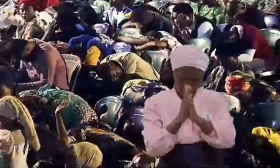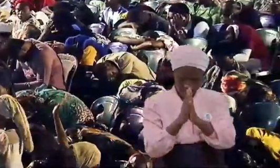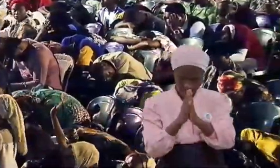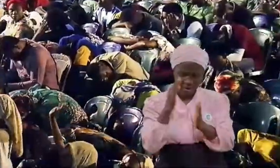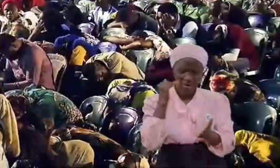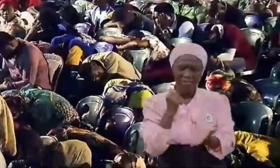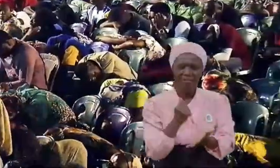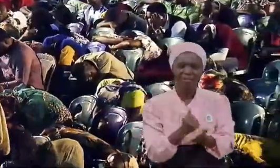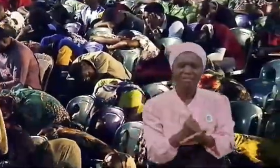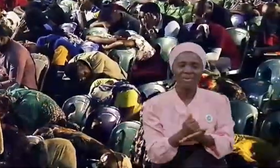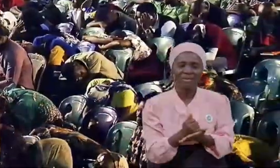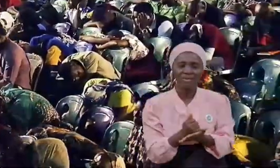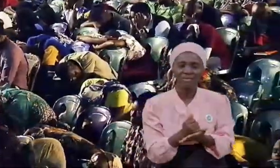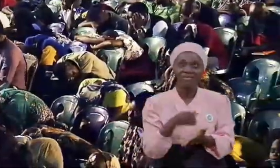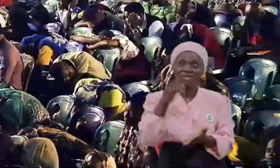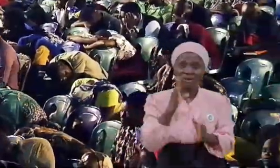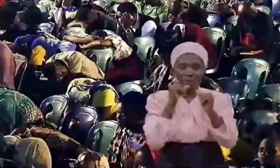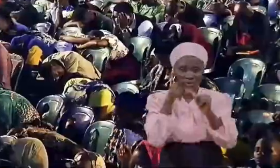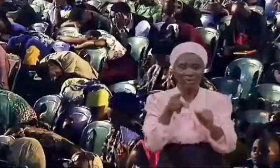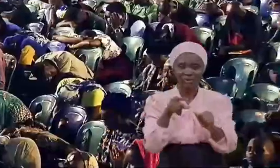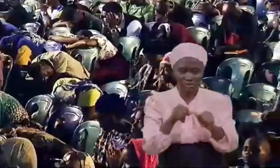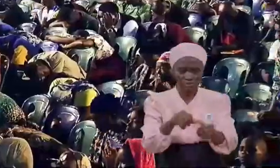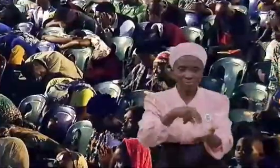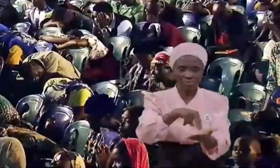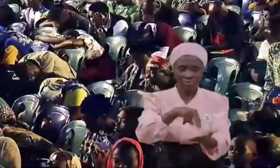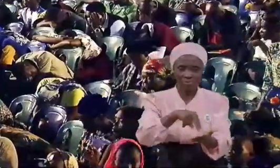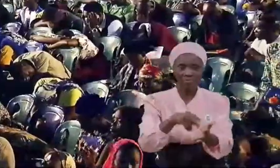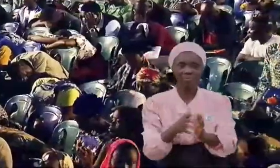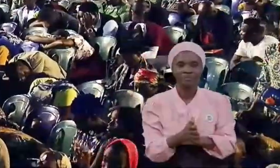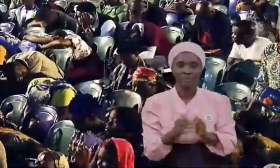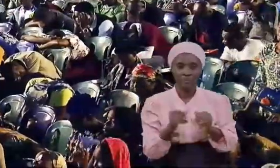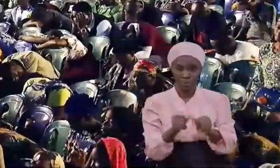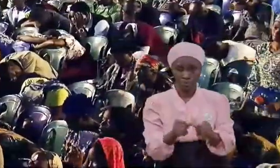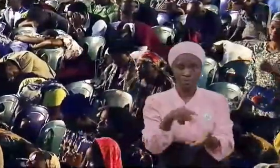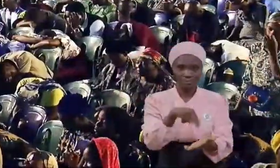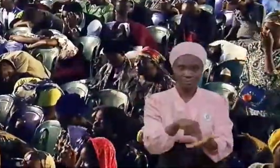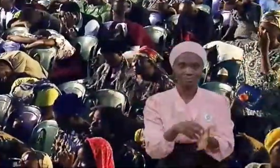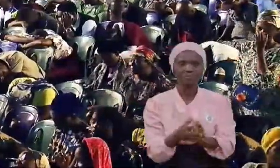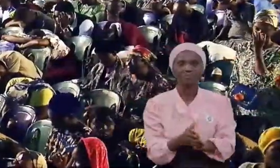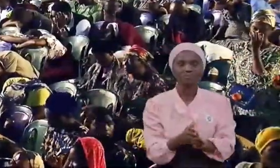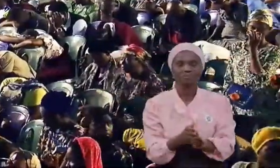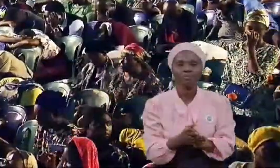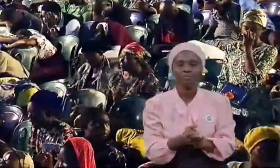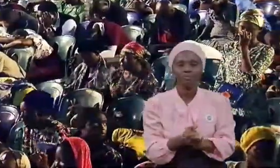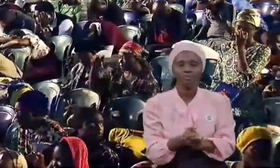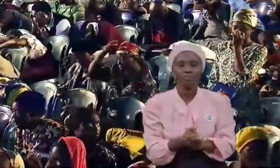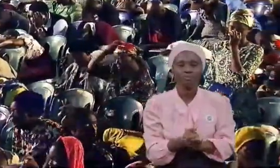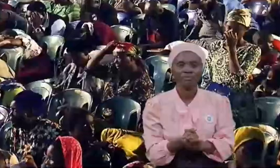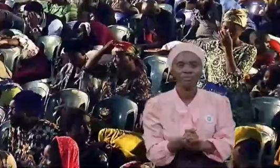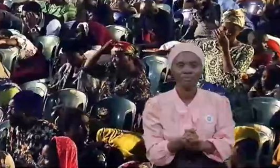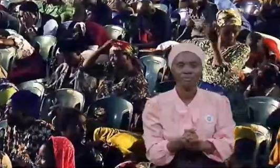Que Dieu bénisse toujours debout. Nos conseillers vont se rapprocher de vous N'importe où vous